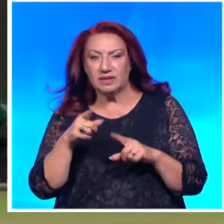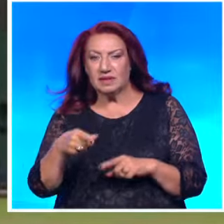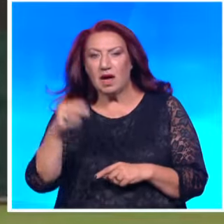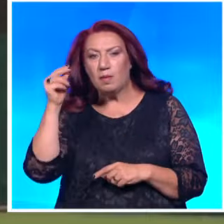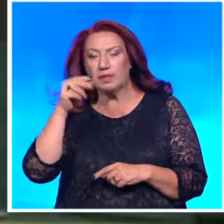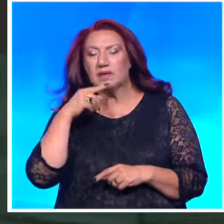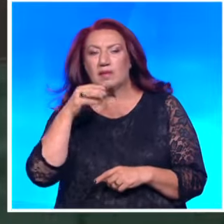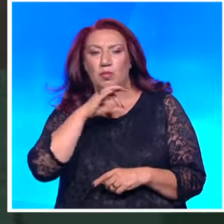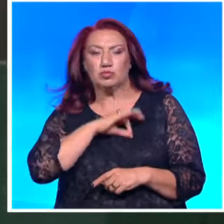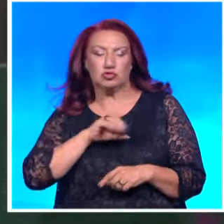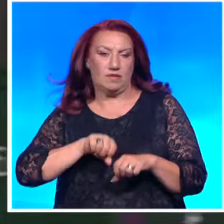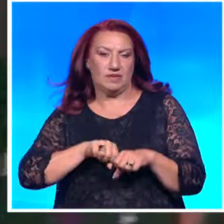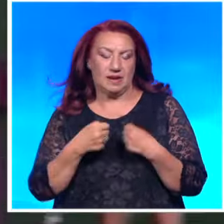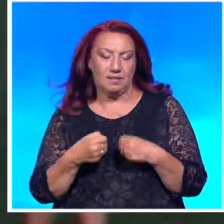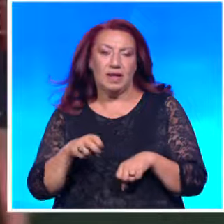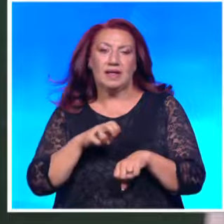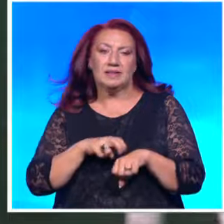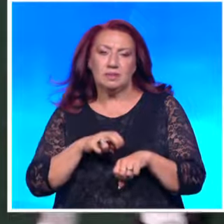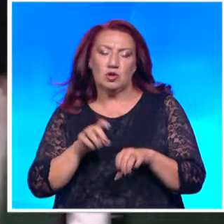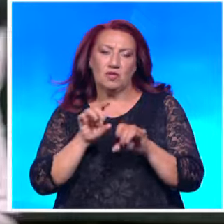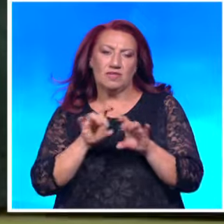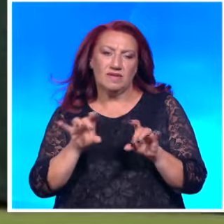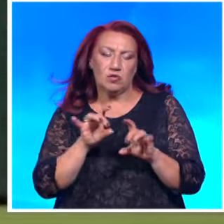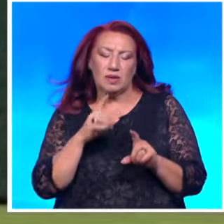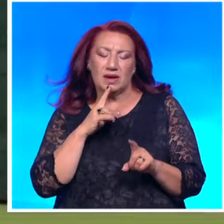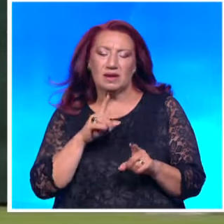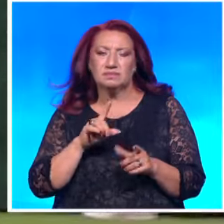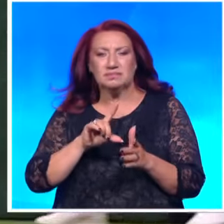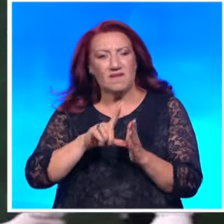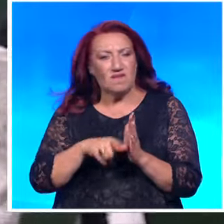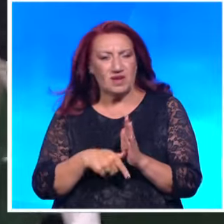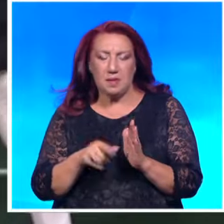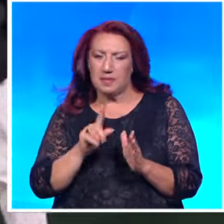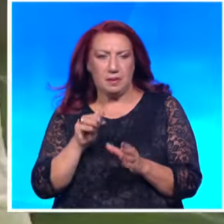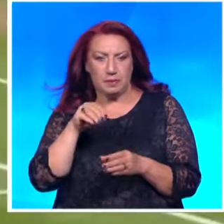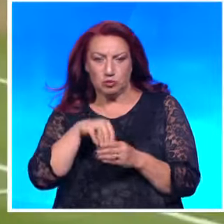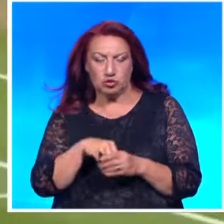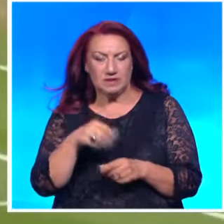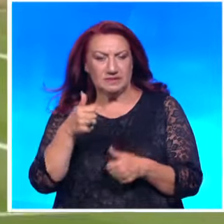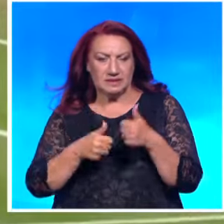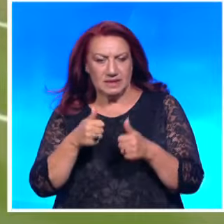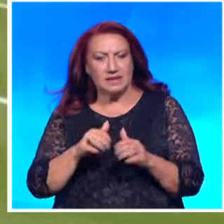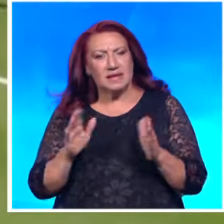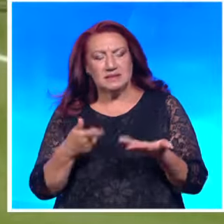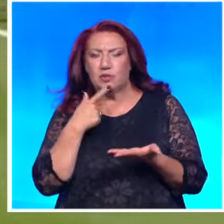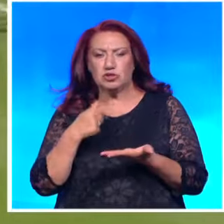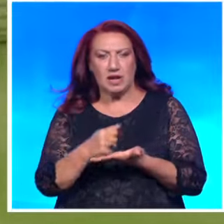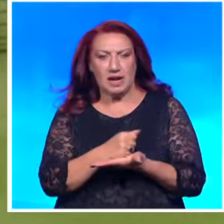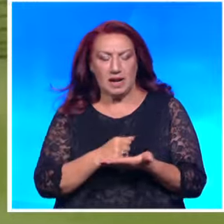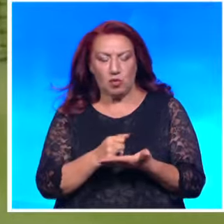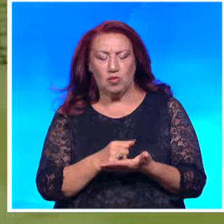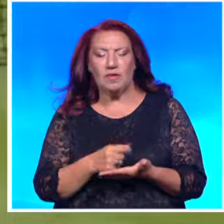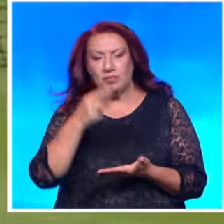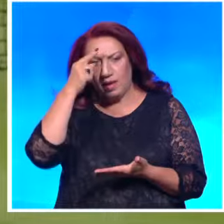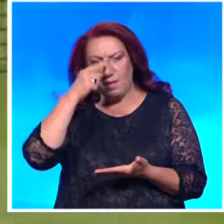травмата. Димитров информира феновете си, че ще бъде извън строя за известно време, но вече е започнал възстановяване. В профила си в Инстаграм